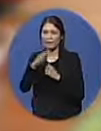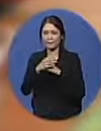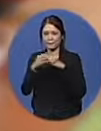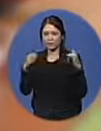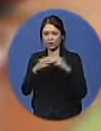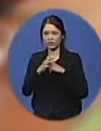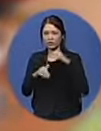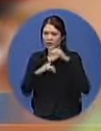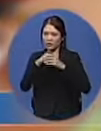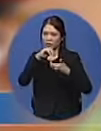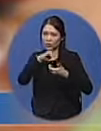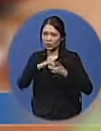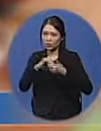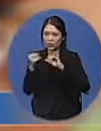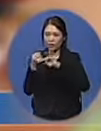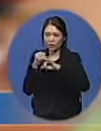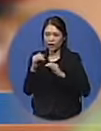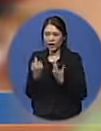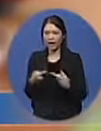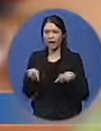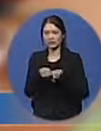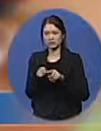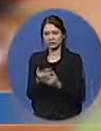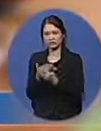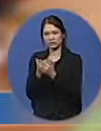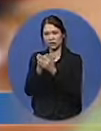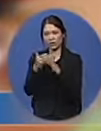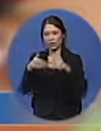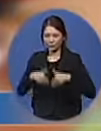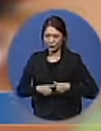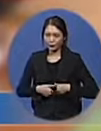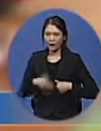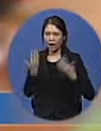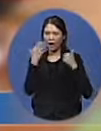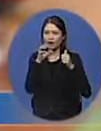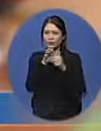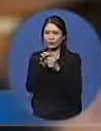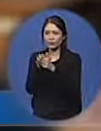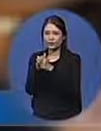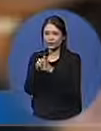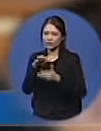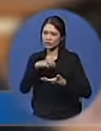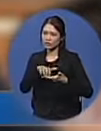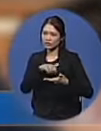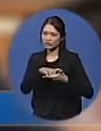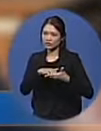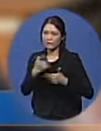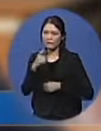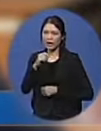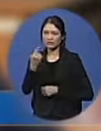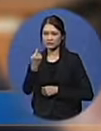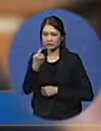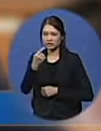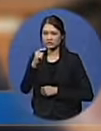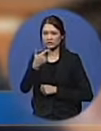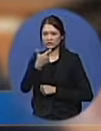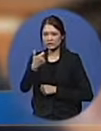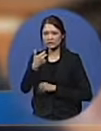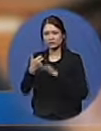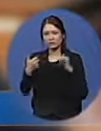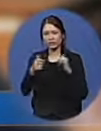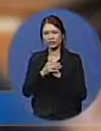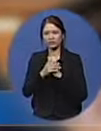법정 정원도 그만큼 증가해야 하지만 실제 학교 현장에 배치된 정규 특수교사는 1만 1,170명만 배치돼